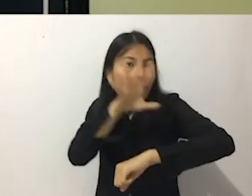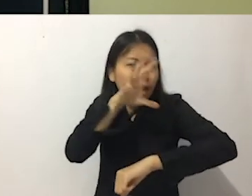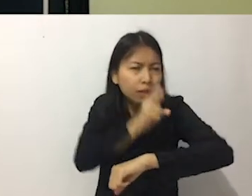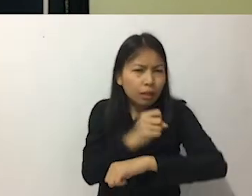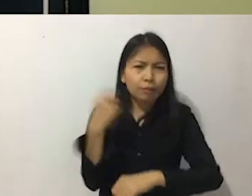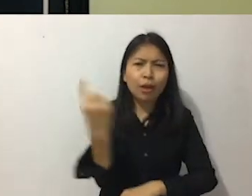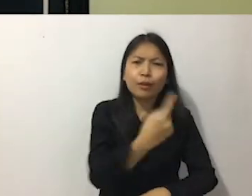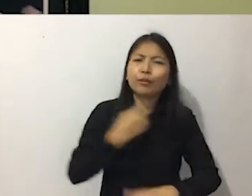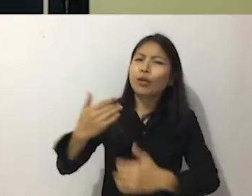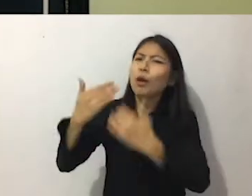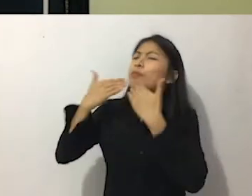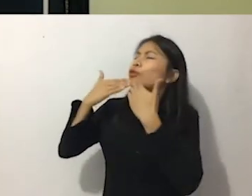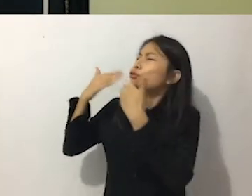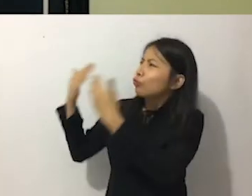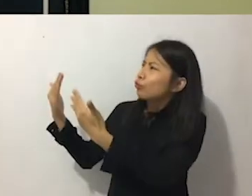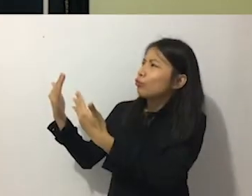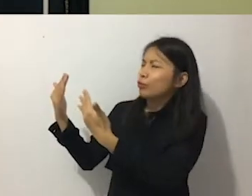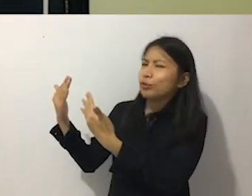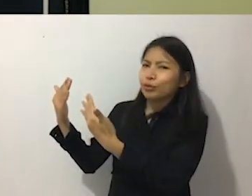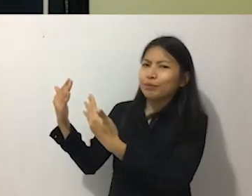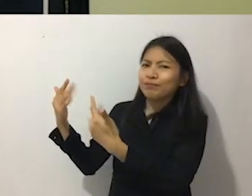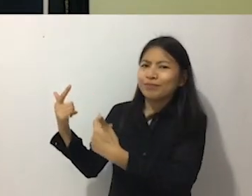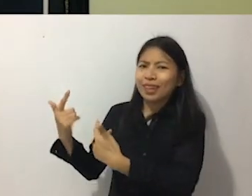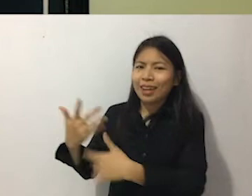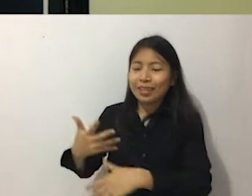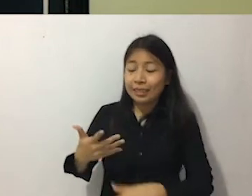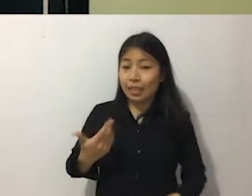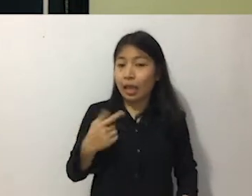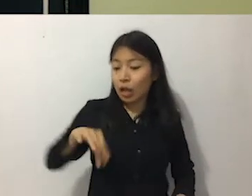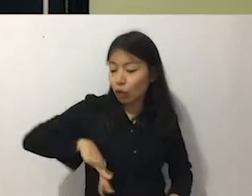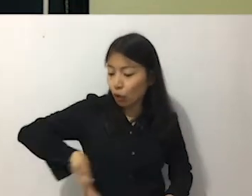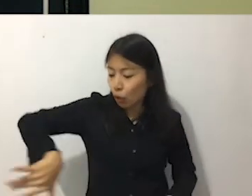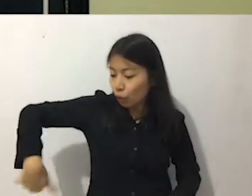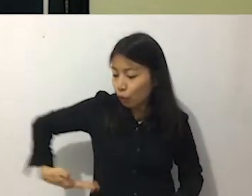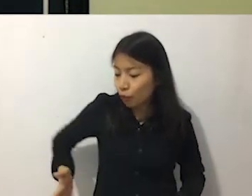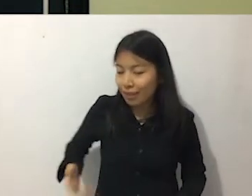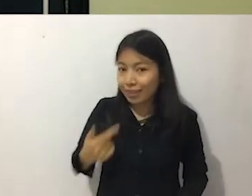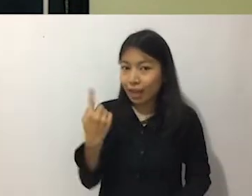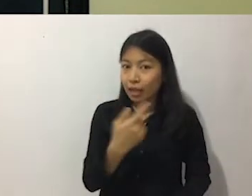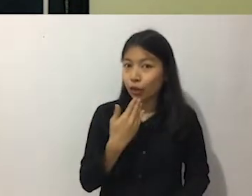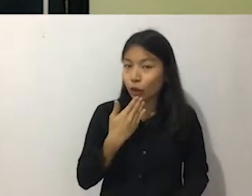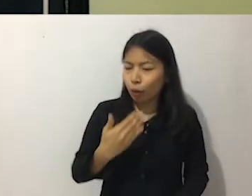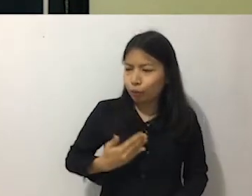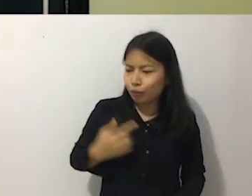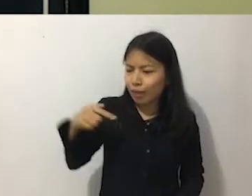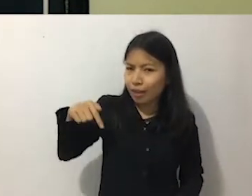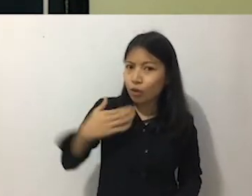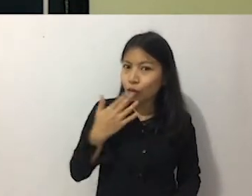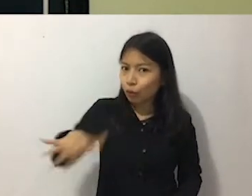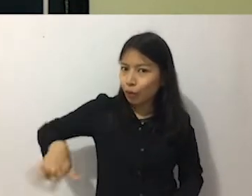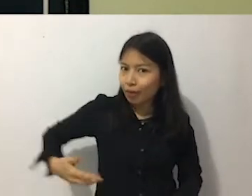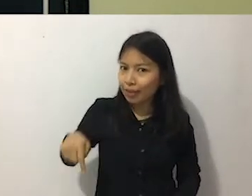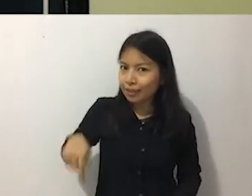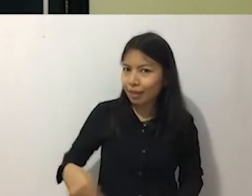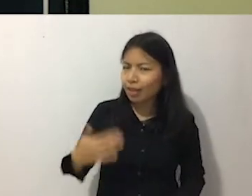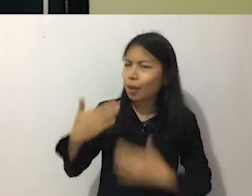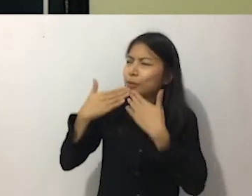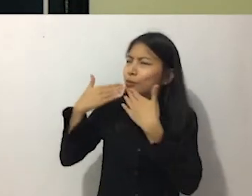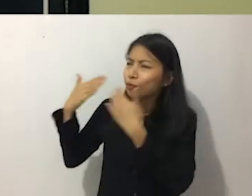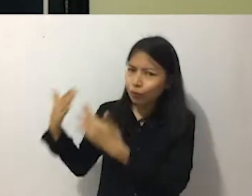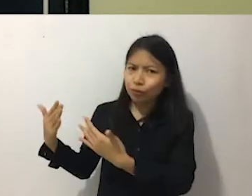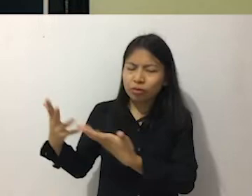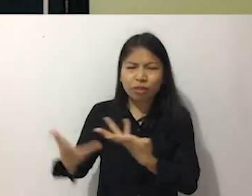Bersyukur kita dihadirkan di tengah keluarga yang sekarang kita punya. Entah itu